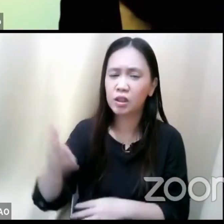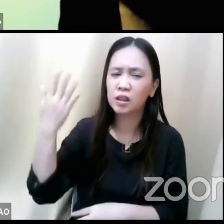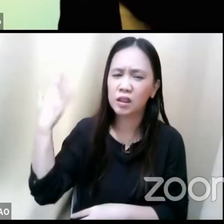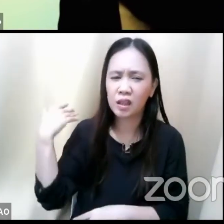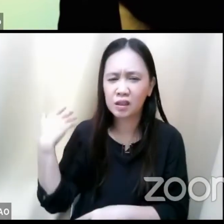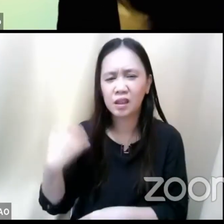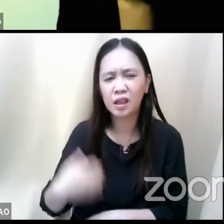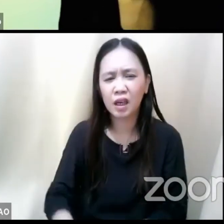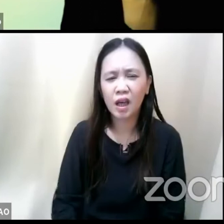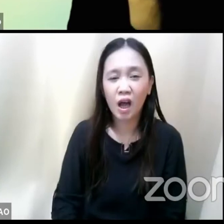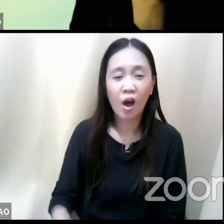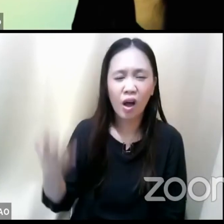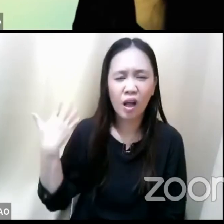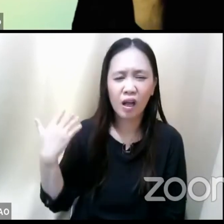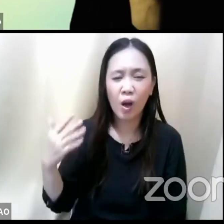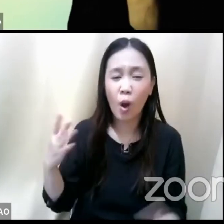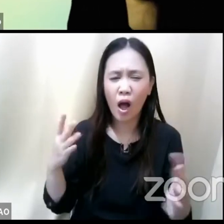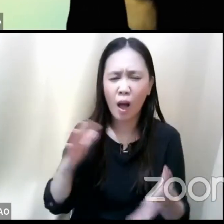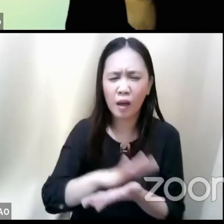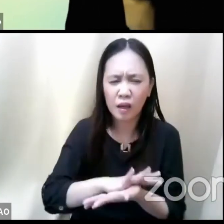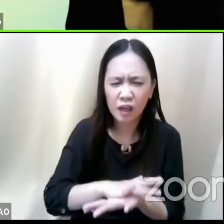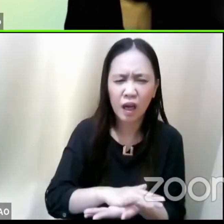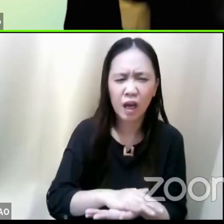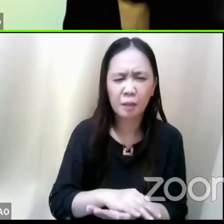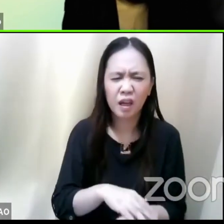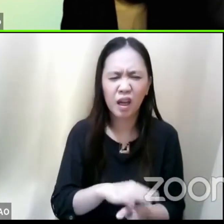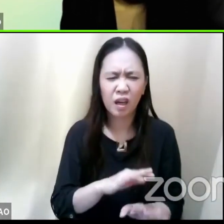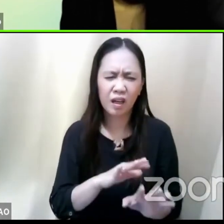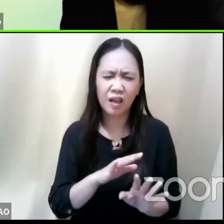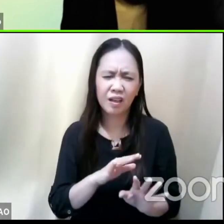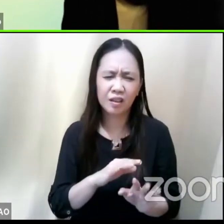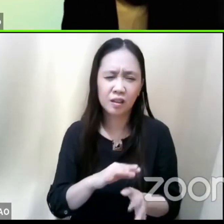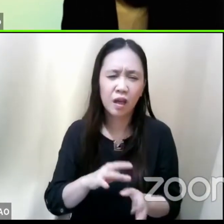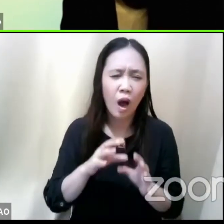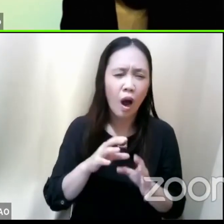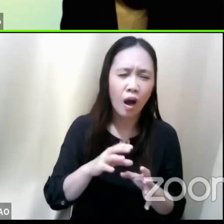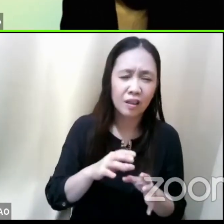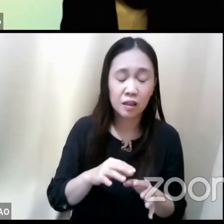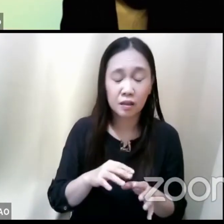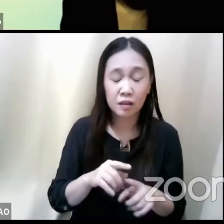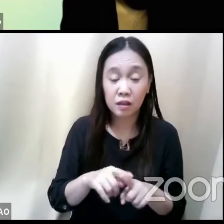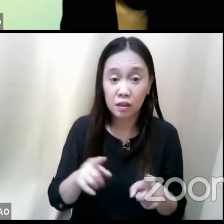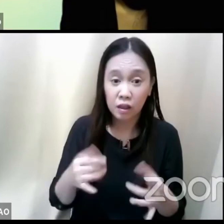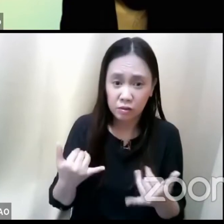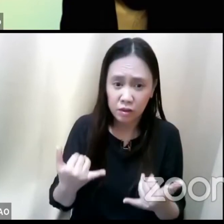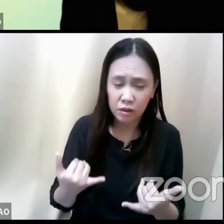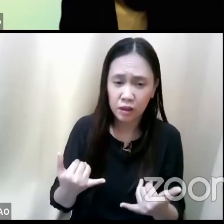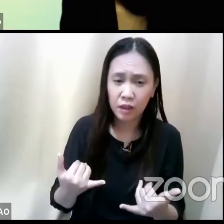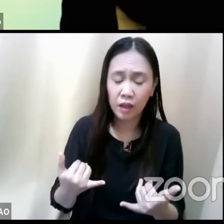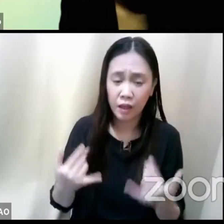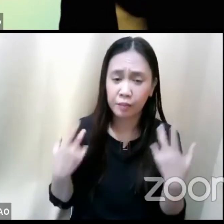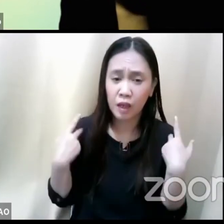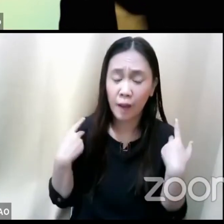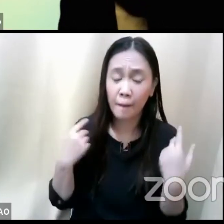kang i-mouth to mouth yung tao kasi hindi mo kilala. Di ba? So at least mabigyan siya ng hands-only CPR. Ngayon, nagkaroon na ng pandemic, nagkaroon na ng